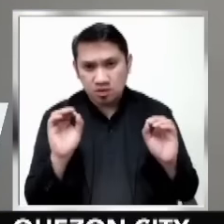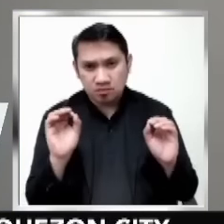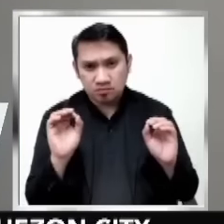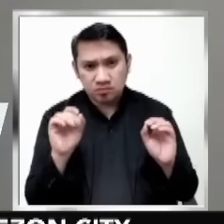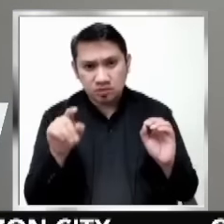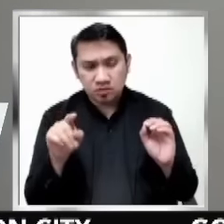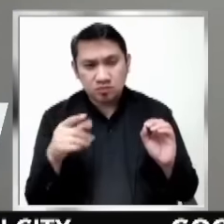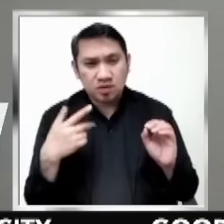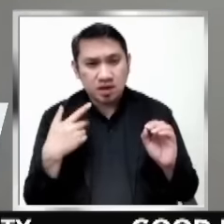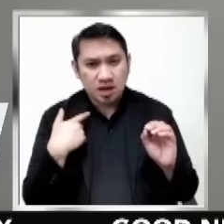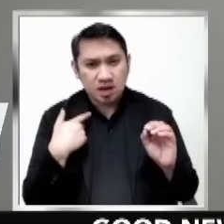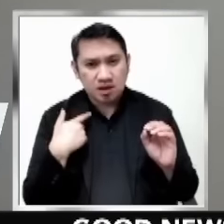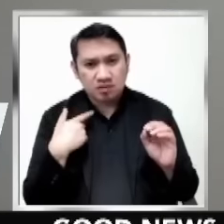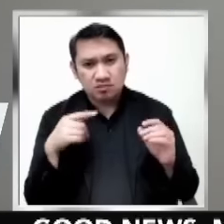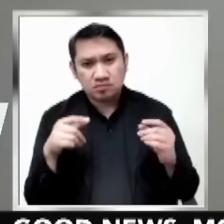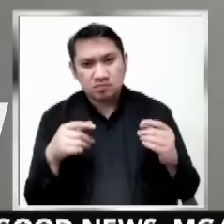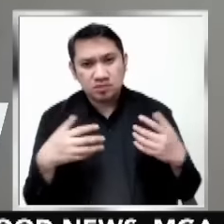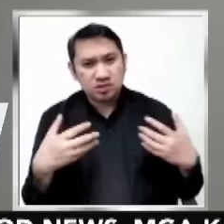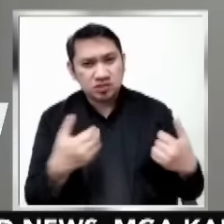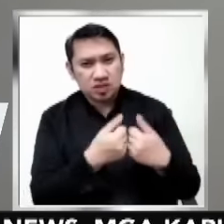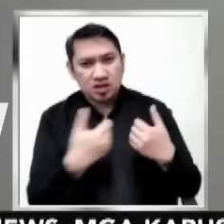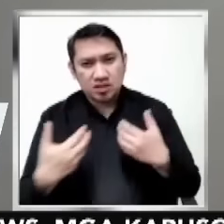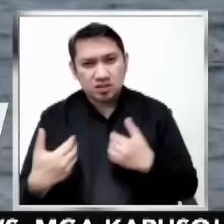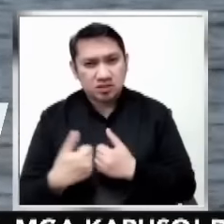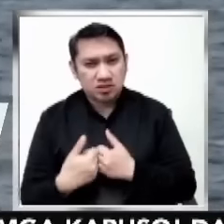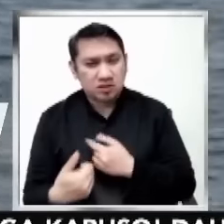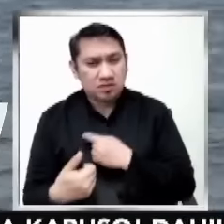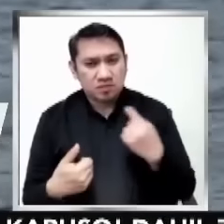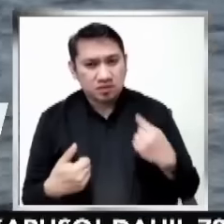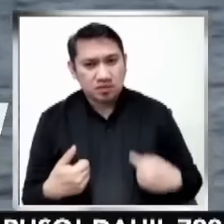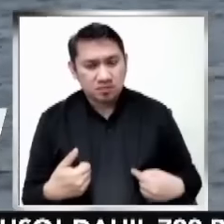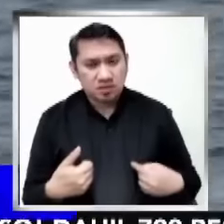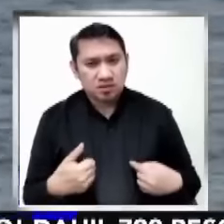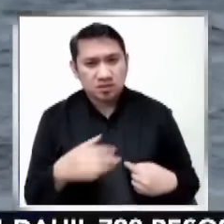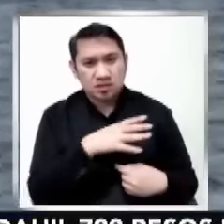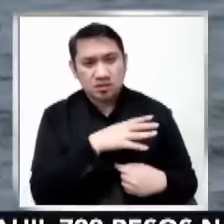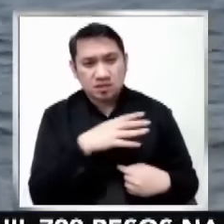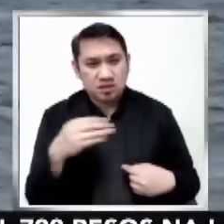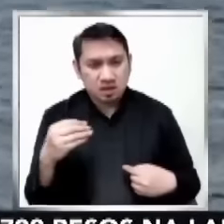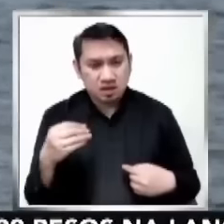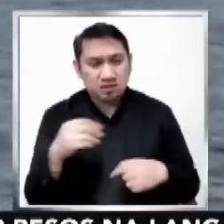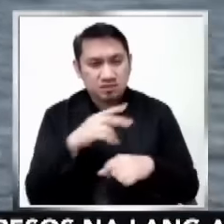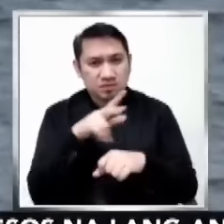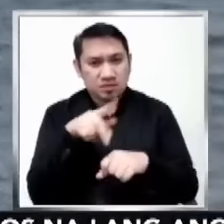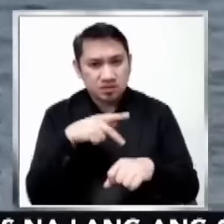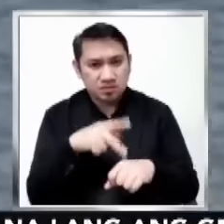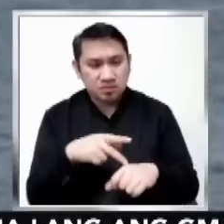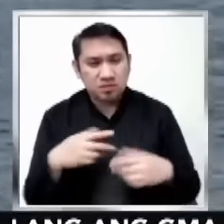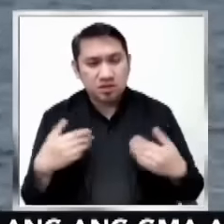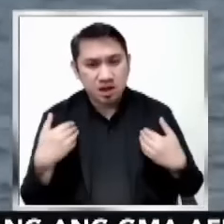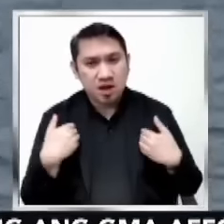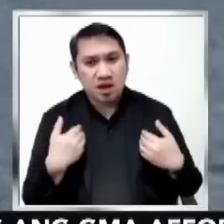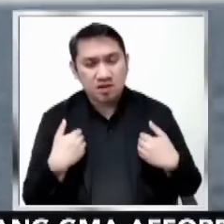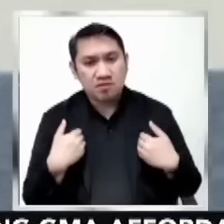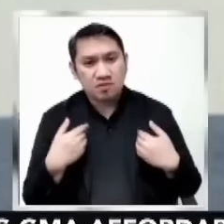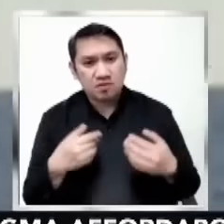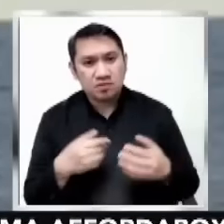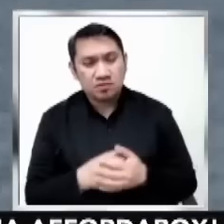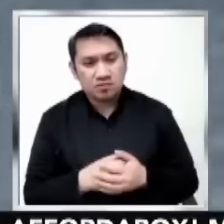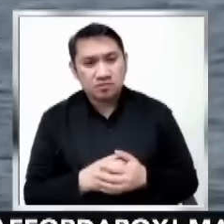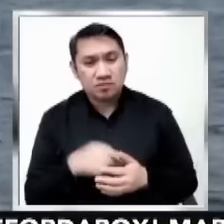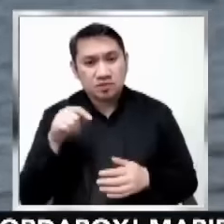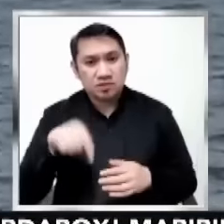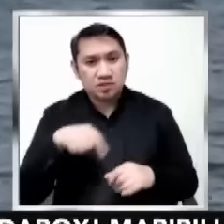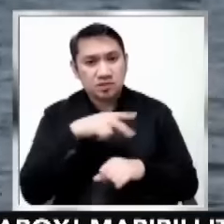ng radio challenge ng Philippine at Chinese Coast Guard. The China Coast Guard 21616. This is Philippine Coast